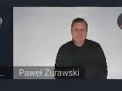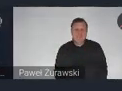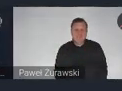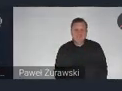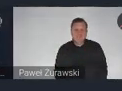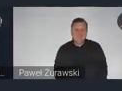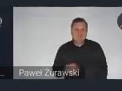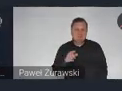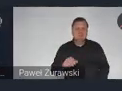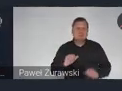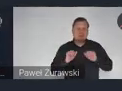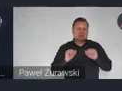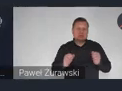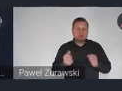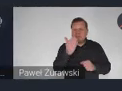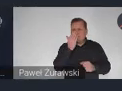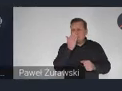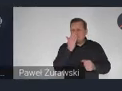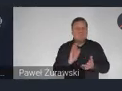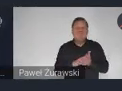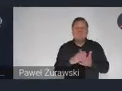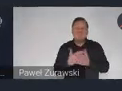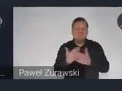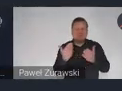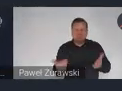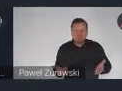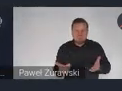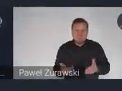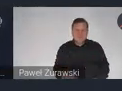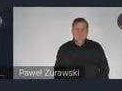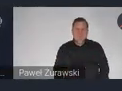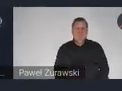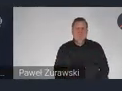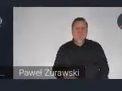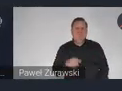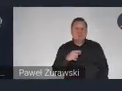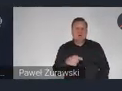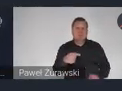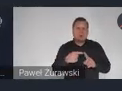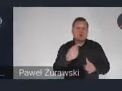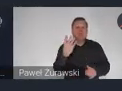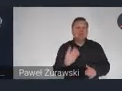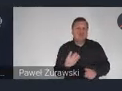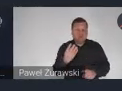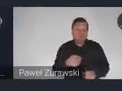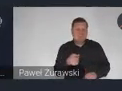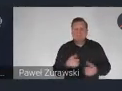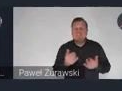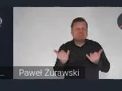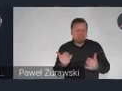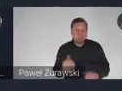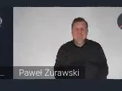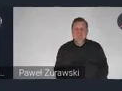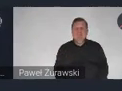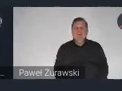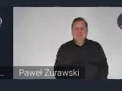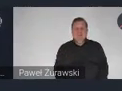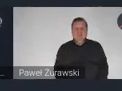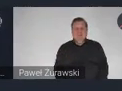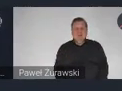przykładowe można tutaj realizować ze środków dotacyjnych w ramach priorytetu czwartego takie które